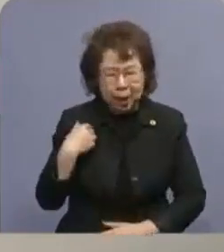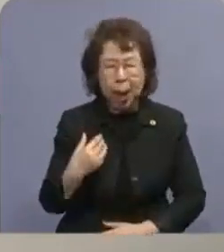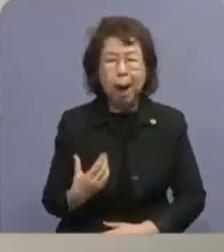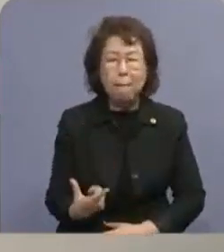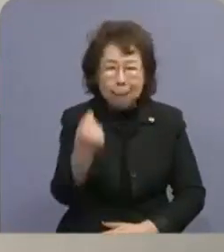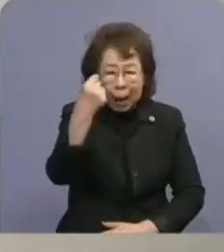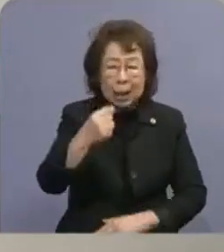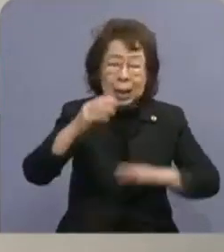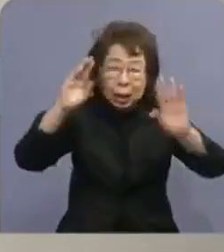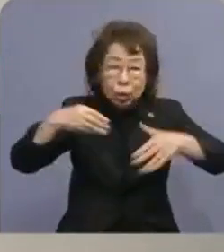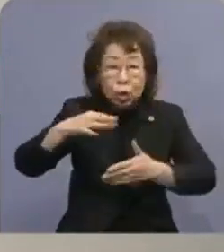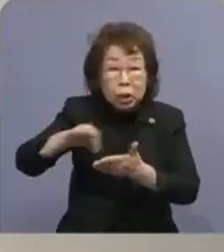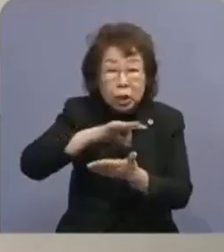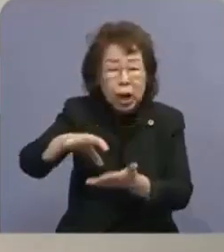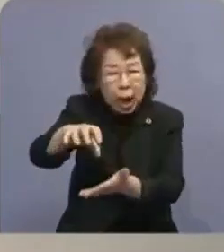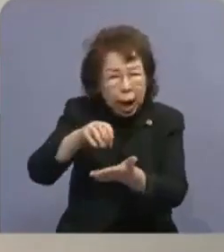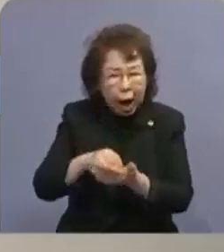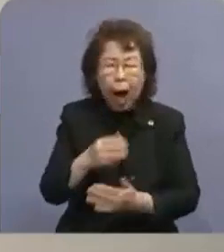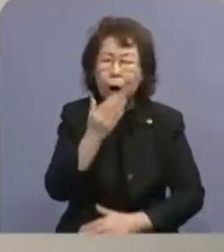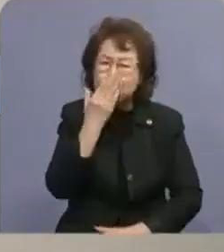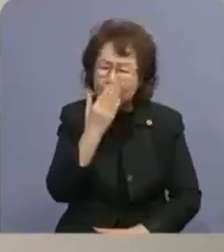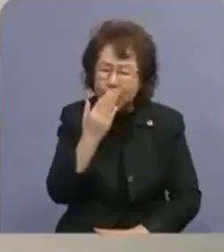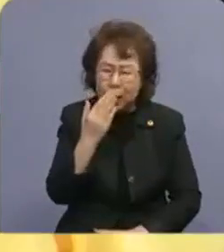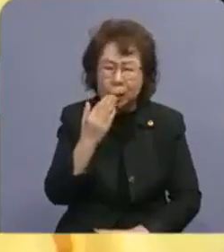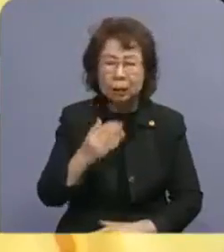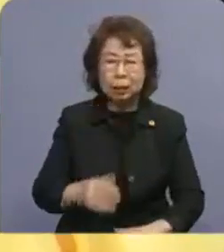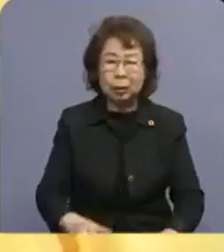이번 추경에 반영하겠습니다